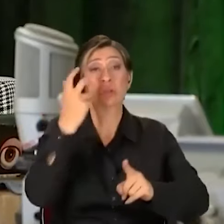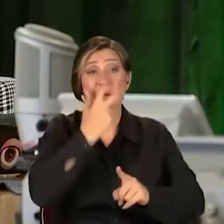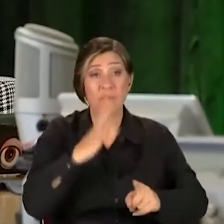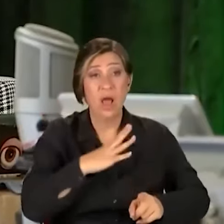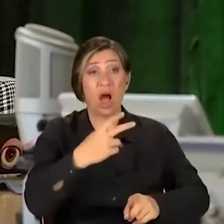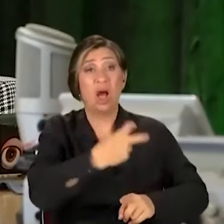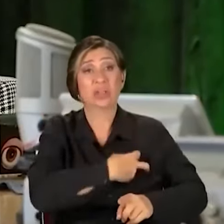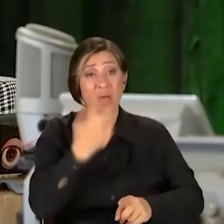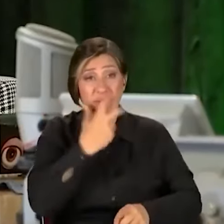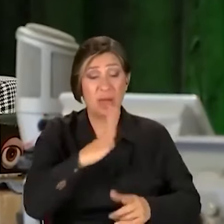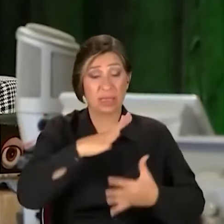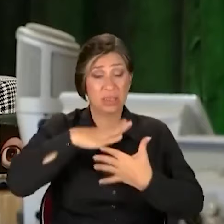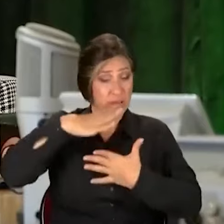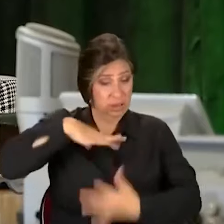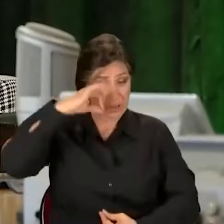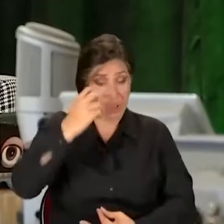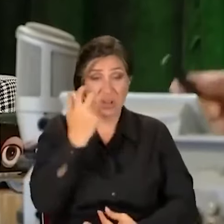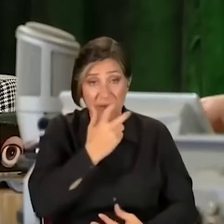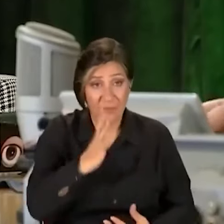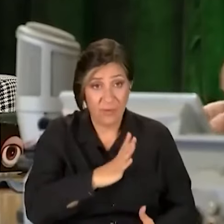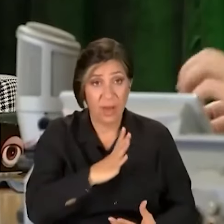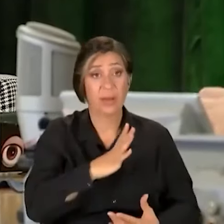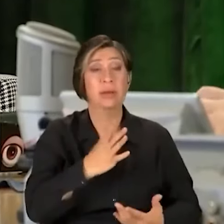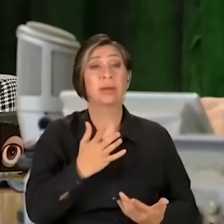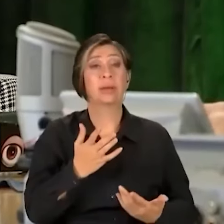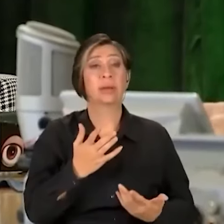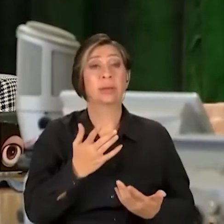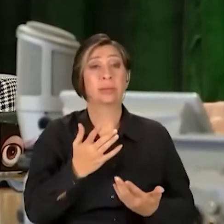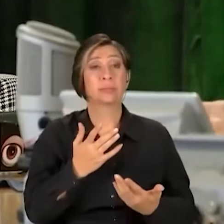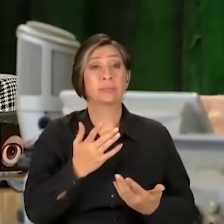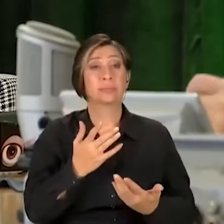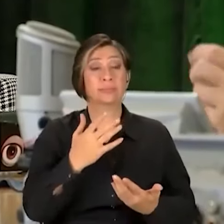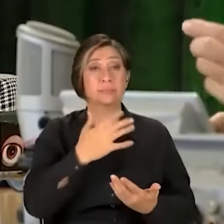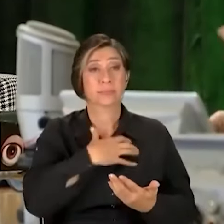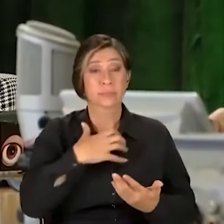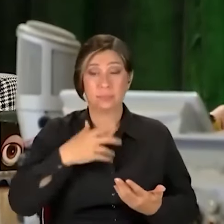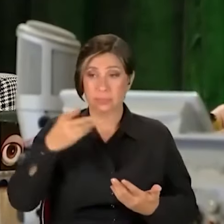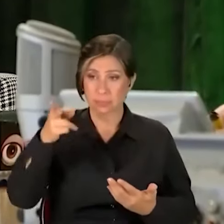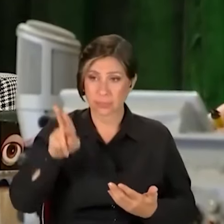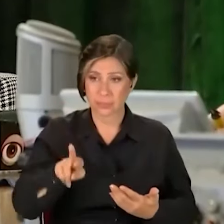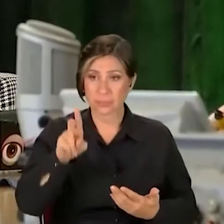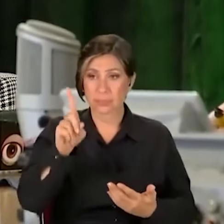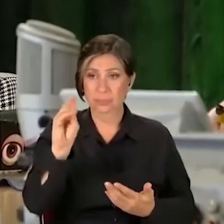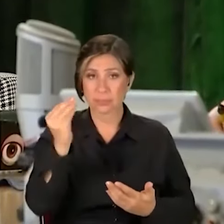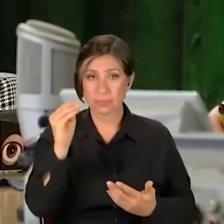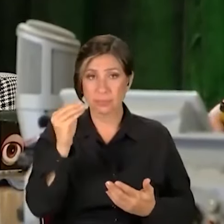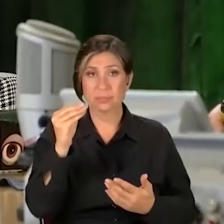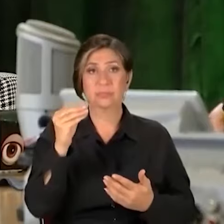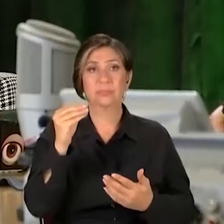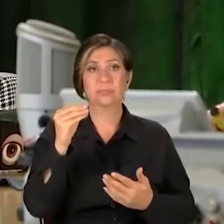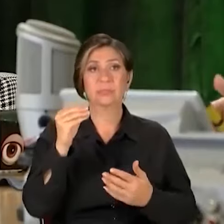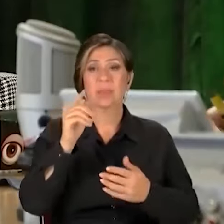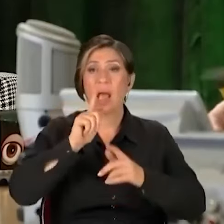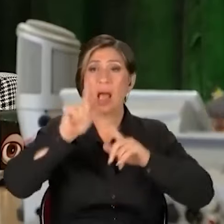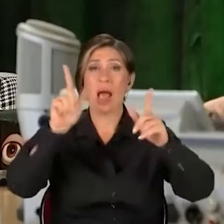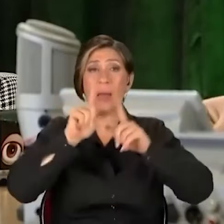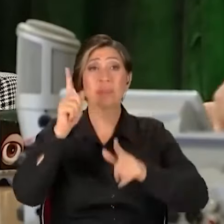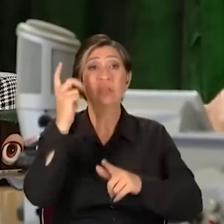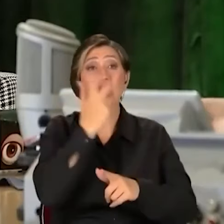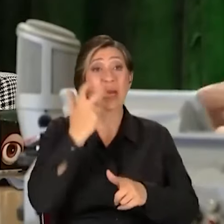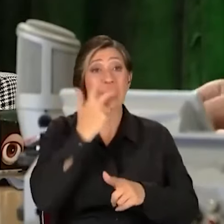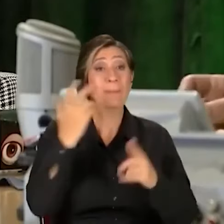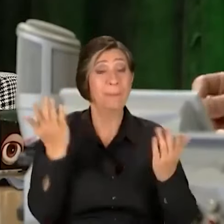aşk şarkım var, kişisel şarkım var. Yani işte annesi vefat etmiş bir çocuğun arkasından yakarışı diye bir